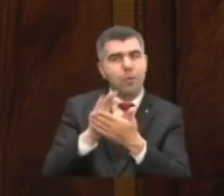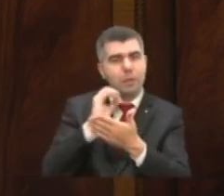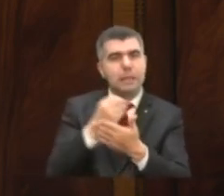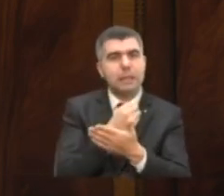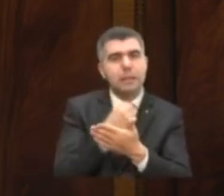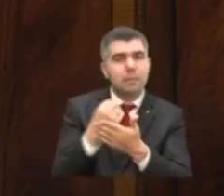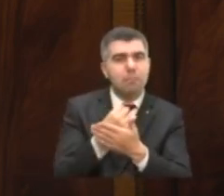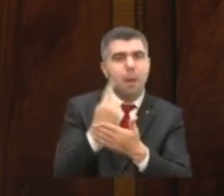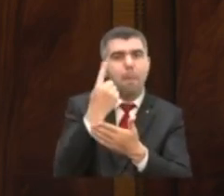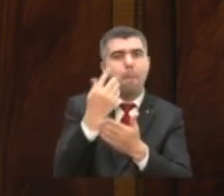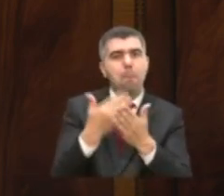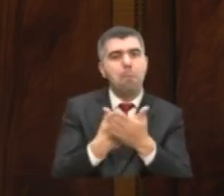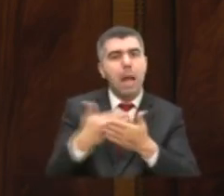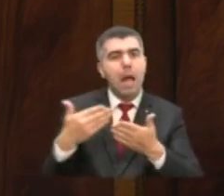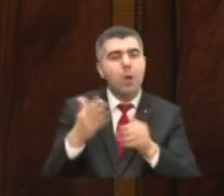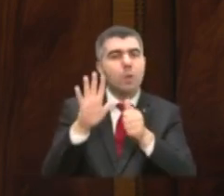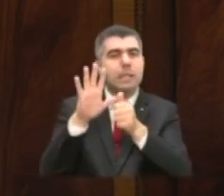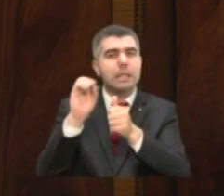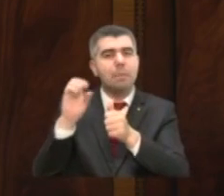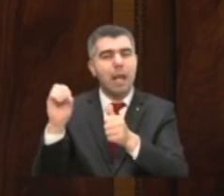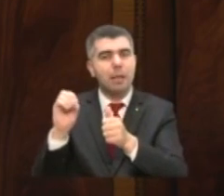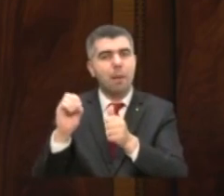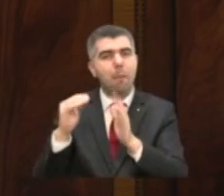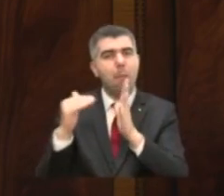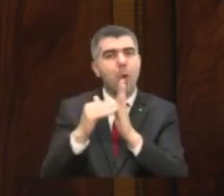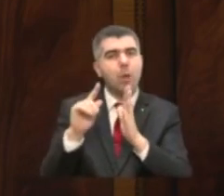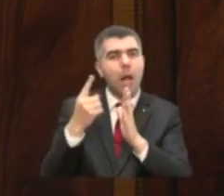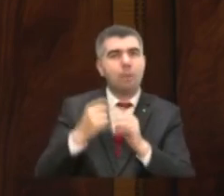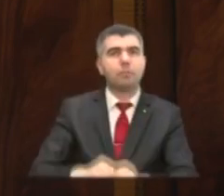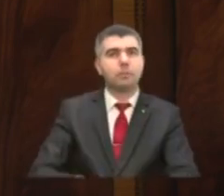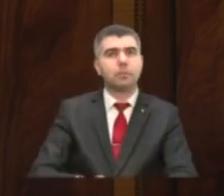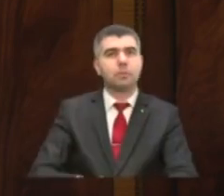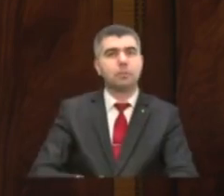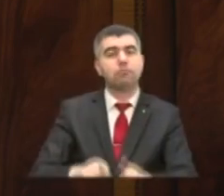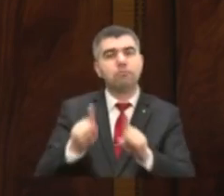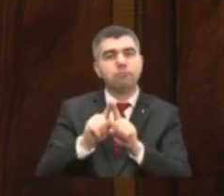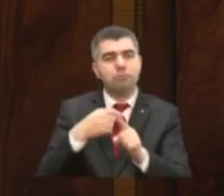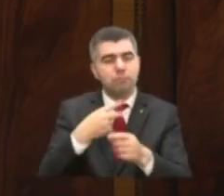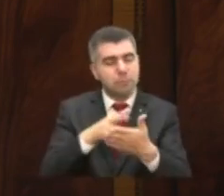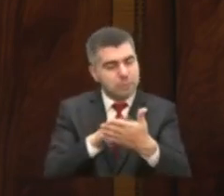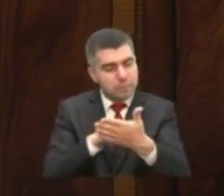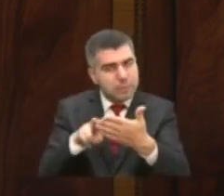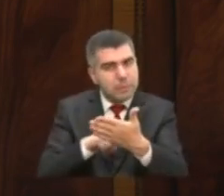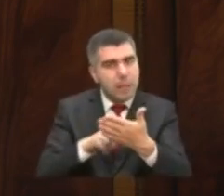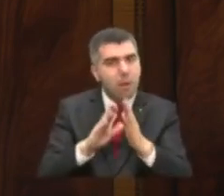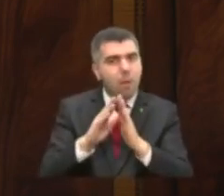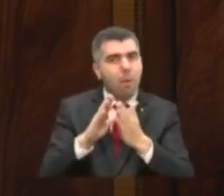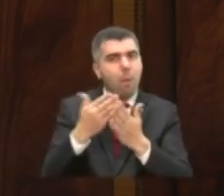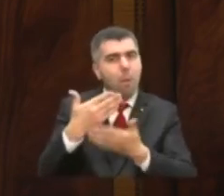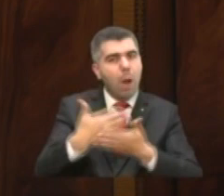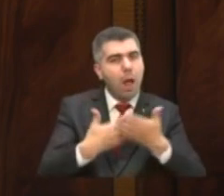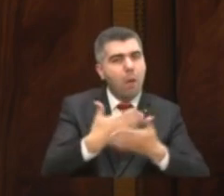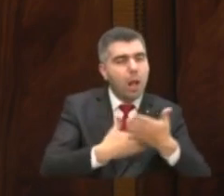سيد الرئيس مقابل 1.3 مليار درهم في السنة الماضية. نحن درسنا الوثائق السنة